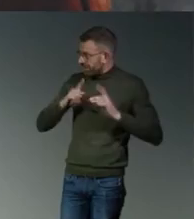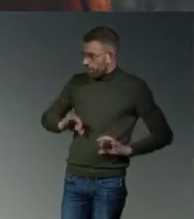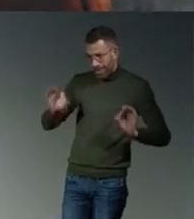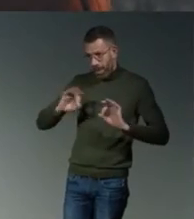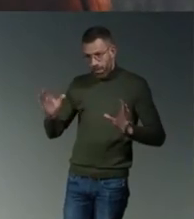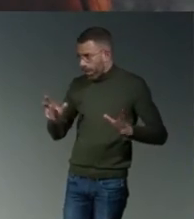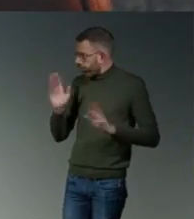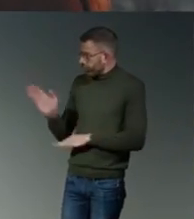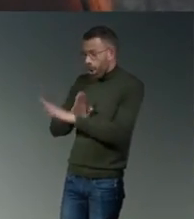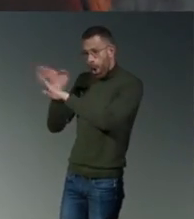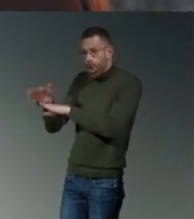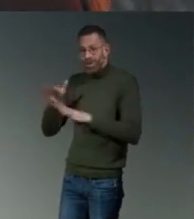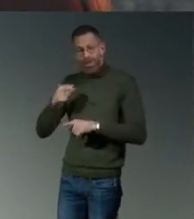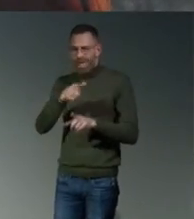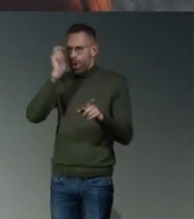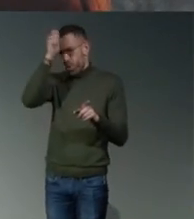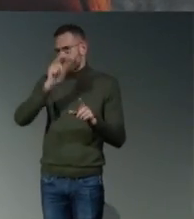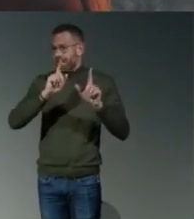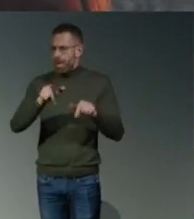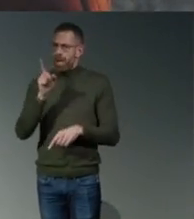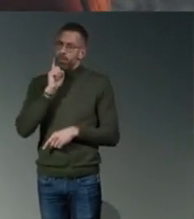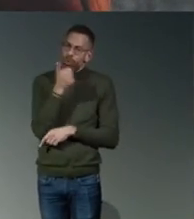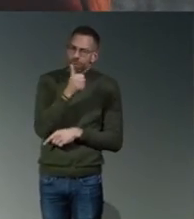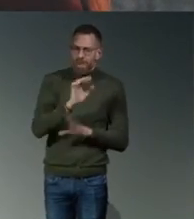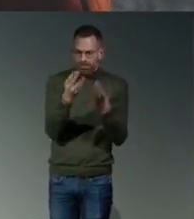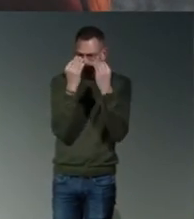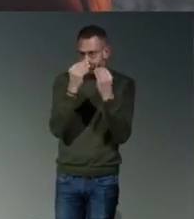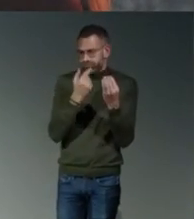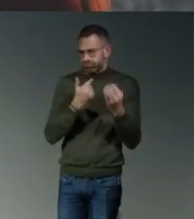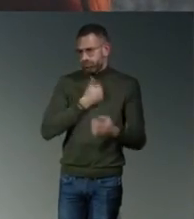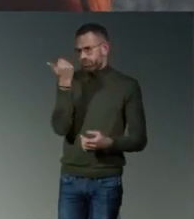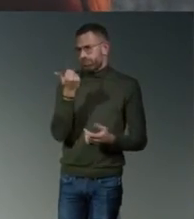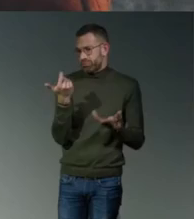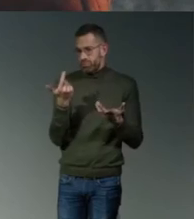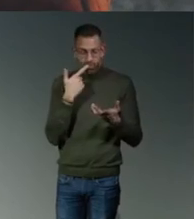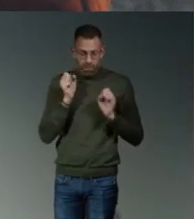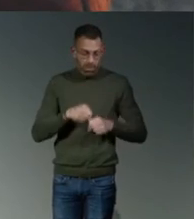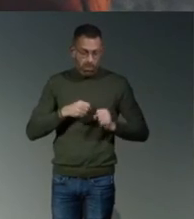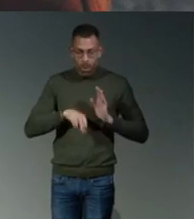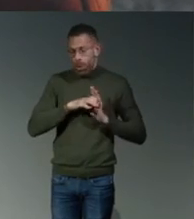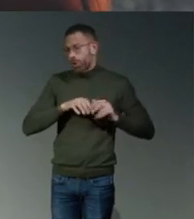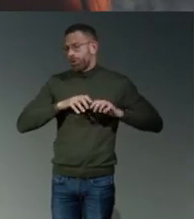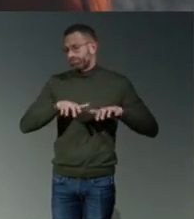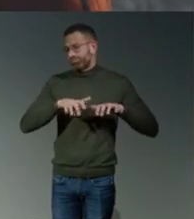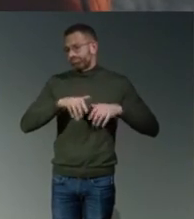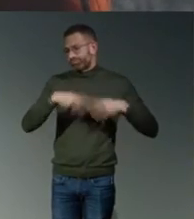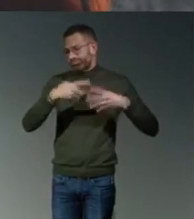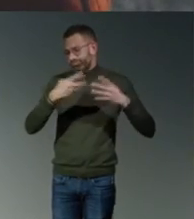ont cette logique, parce qu'ils s'y sont formés tout seuls, qui leur permet de coder et d'en faire leur